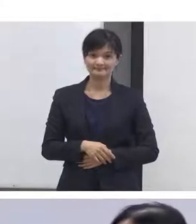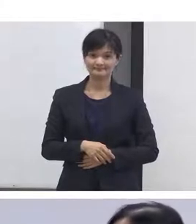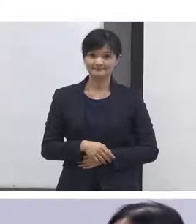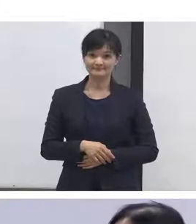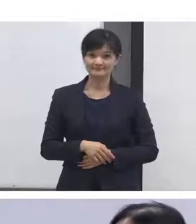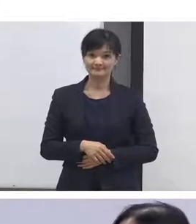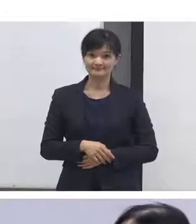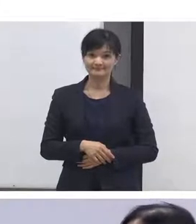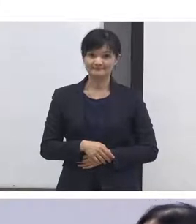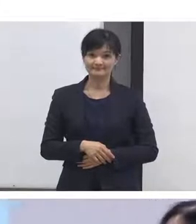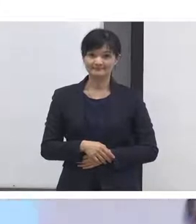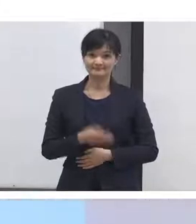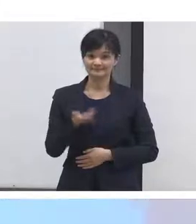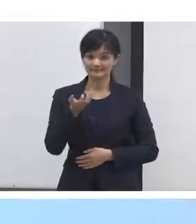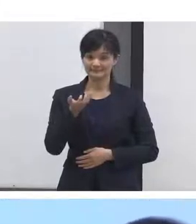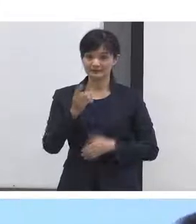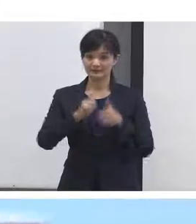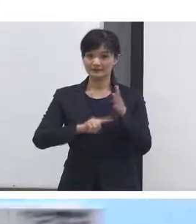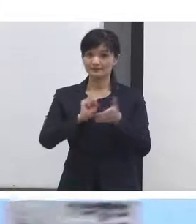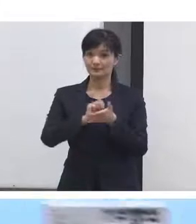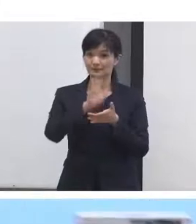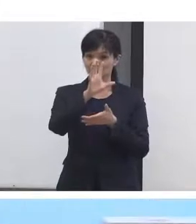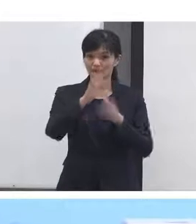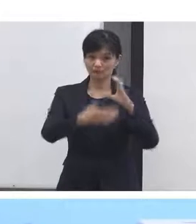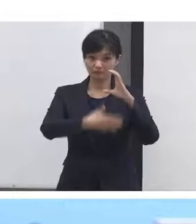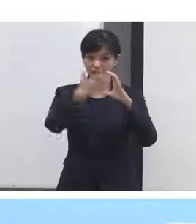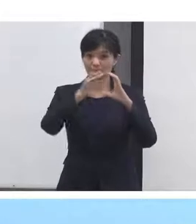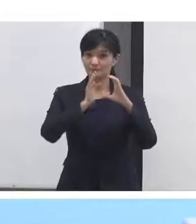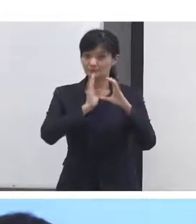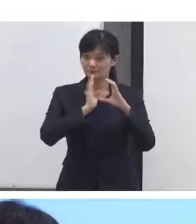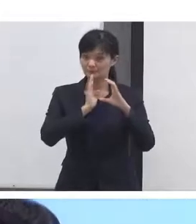刚的投影片吗？还是不用？